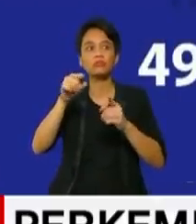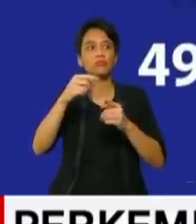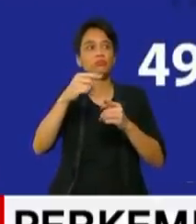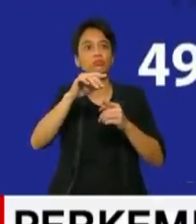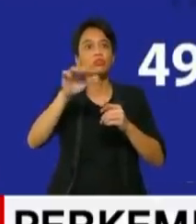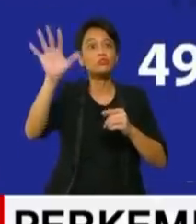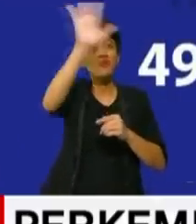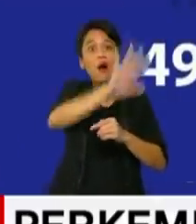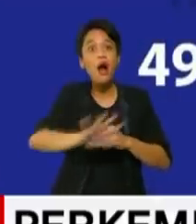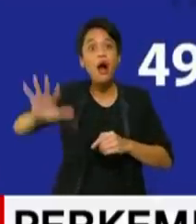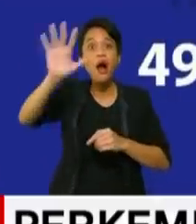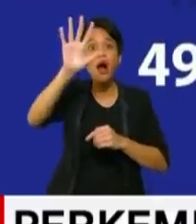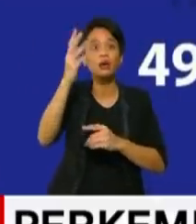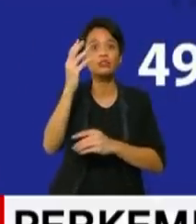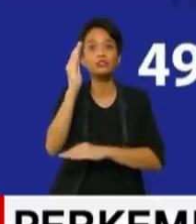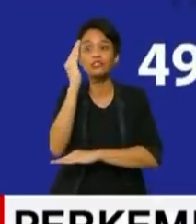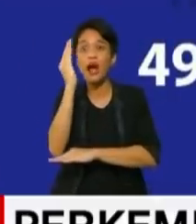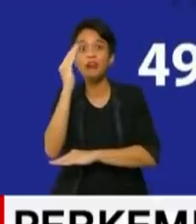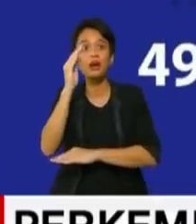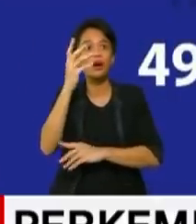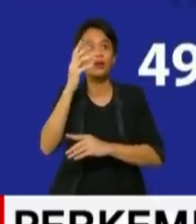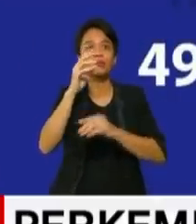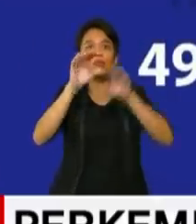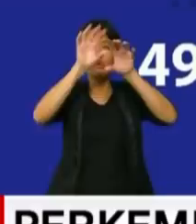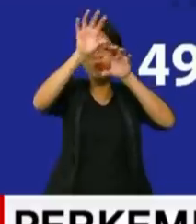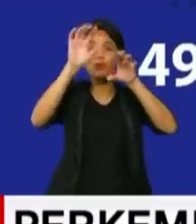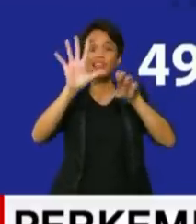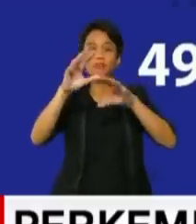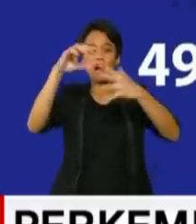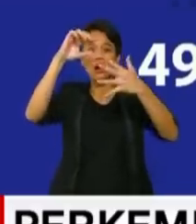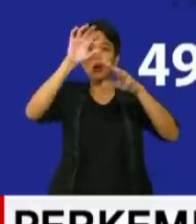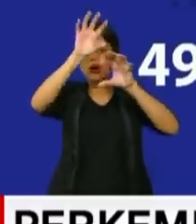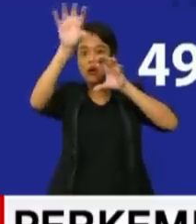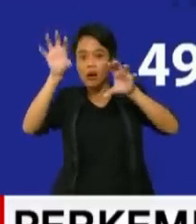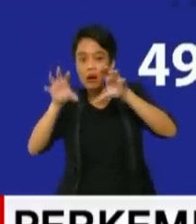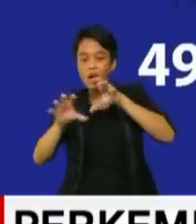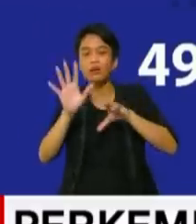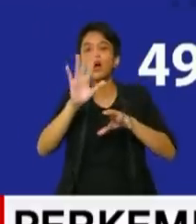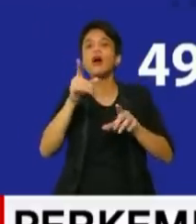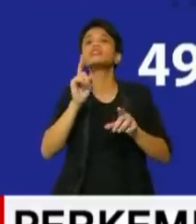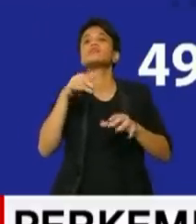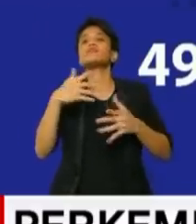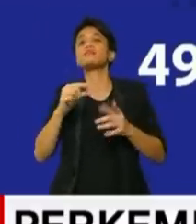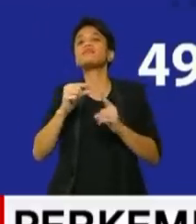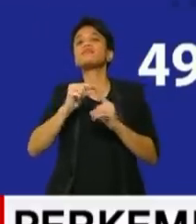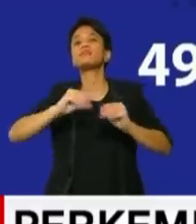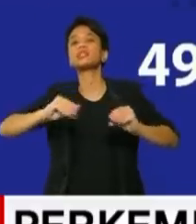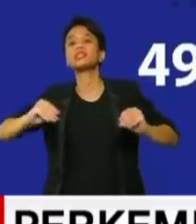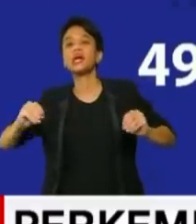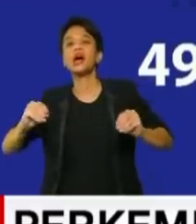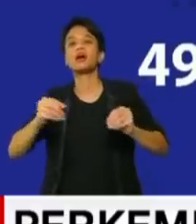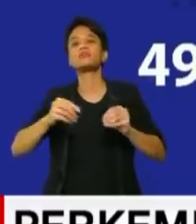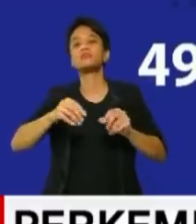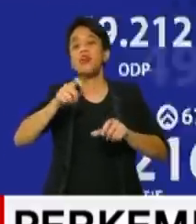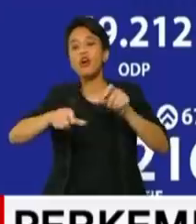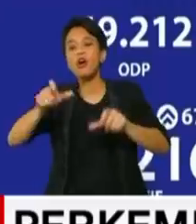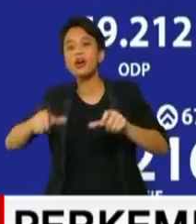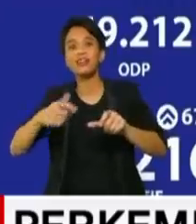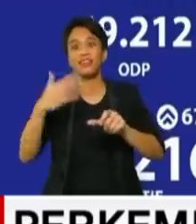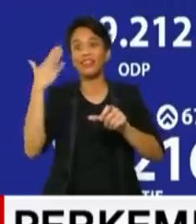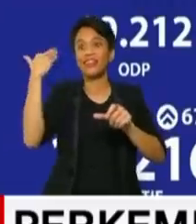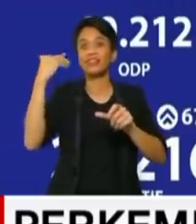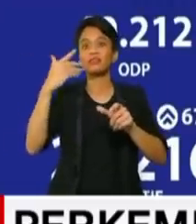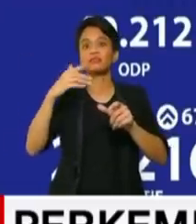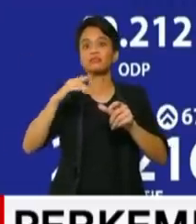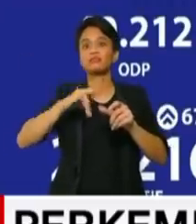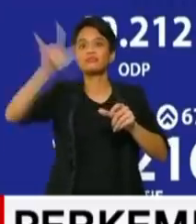pada wilayah administrasi DKI karena pekerja migran Indonesia yang kembali ke tanah air